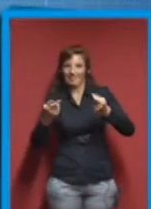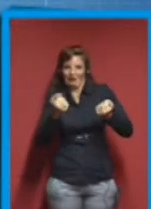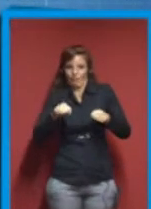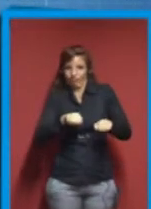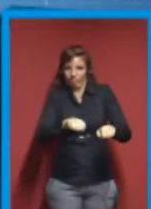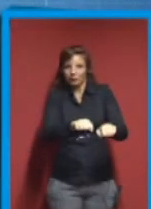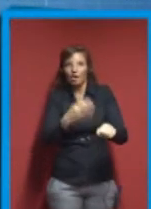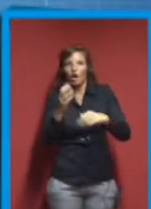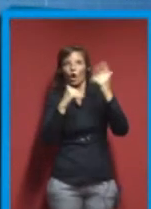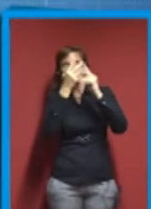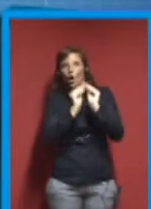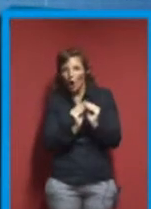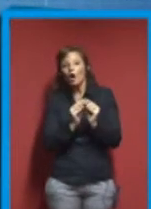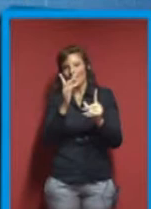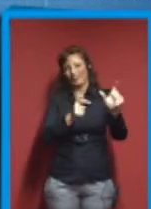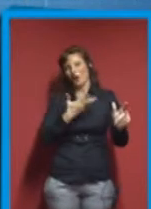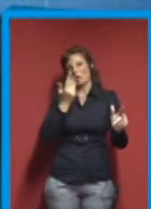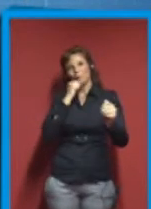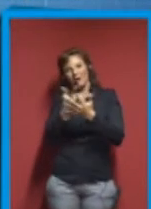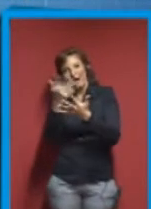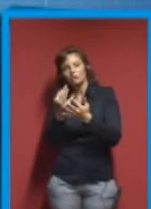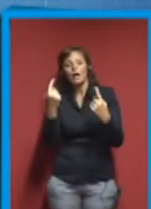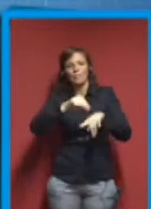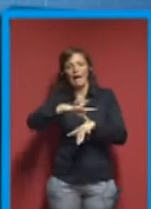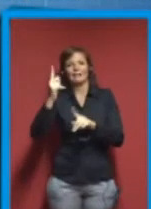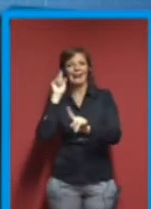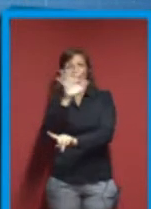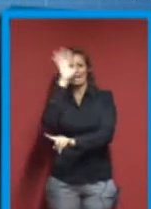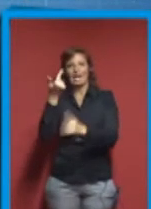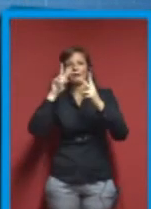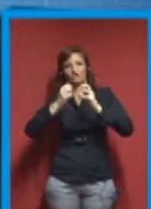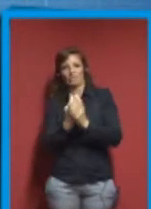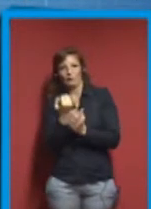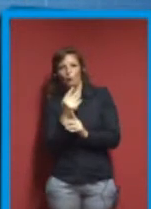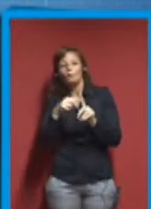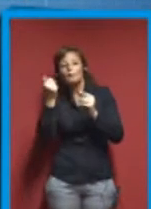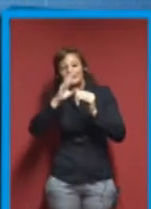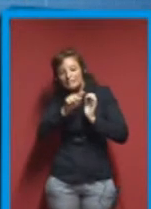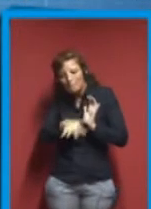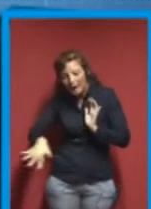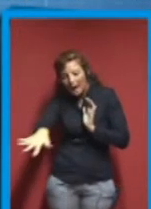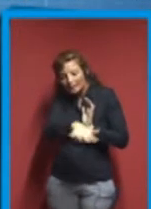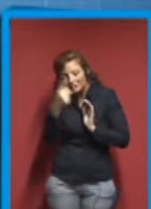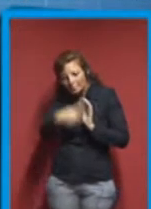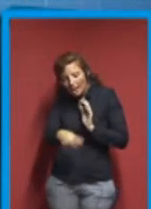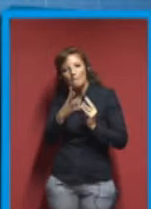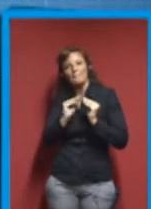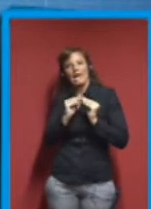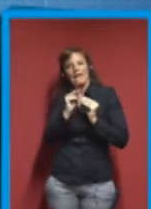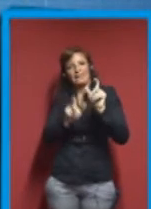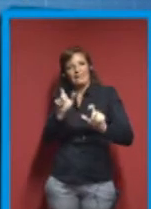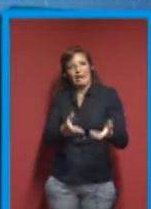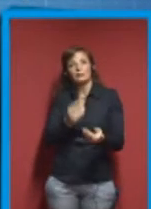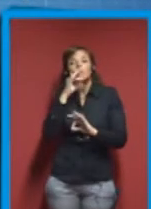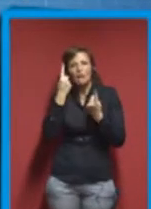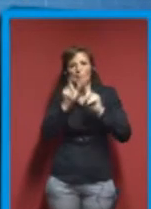poi questi sono altri esempi di ricerca e sviluppo, i makerspaces, gli spazi per i maker, cioè dove le